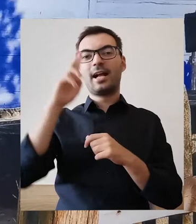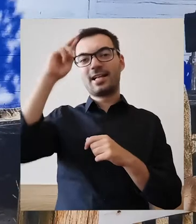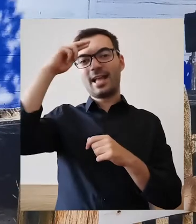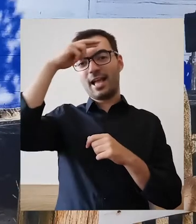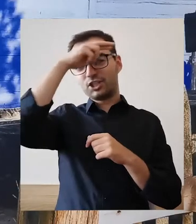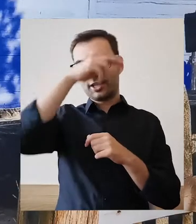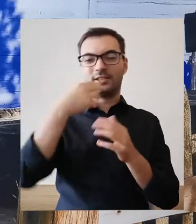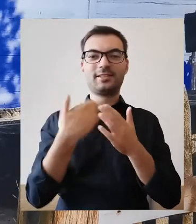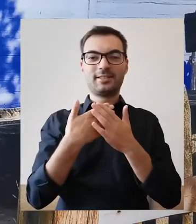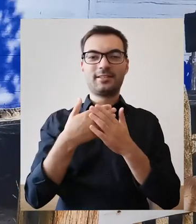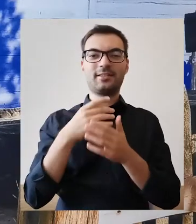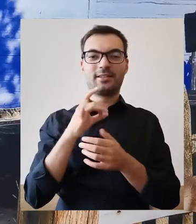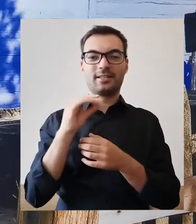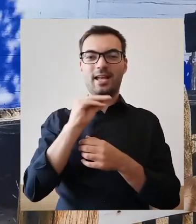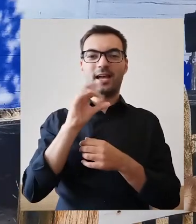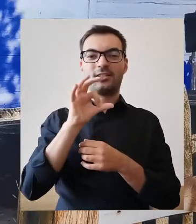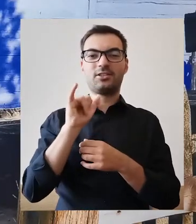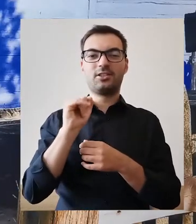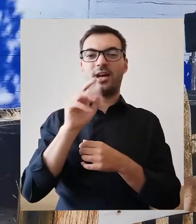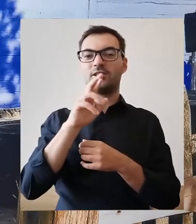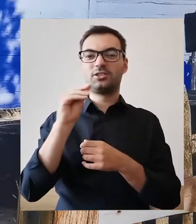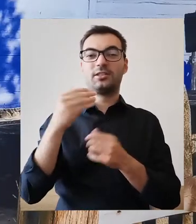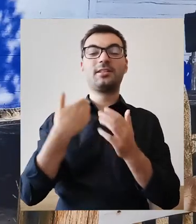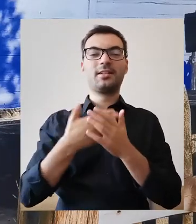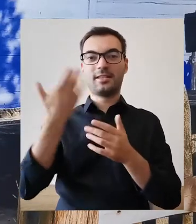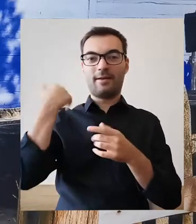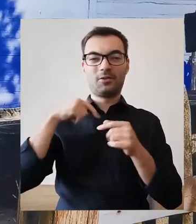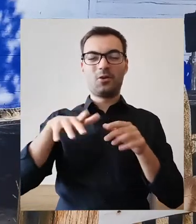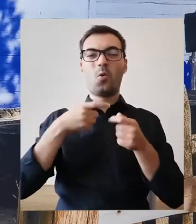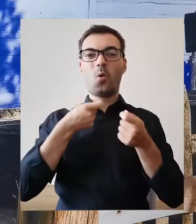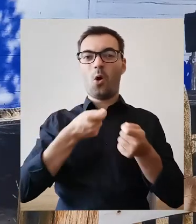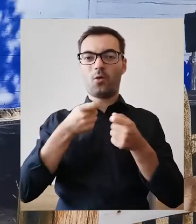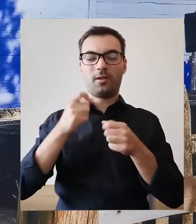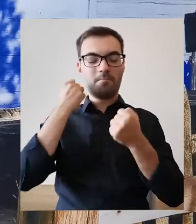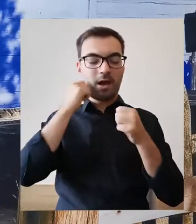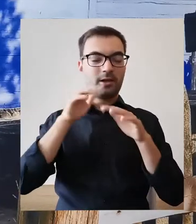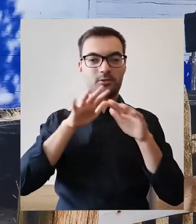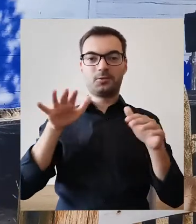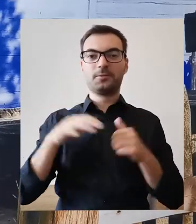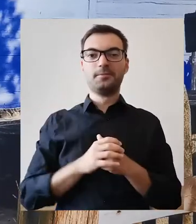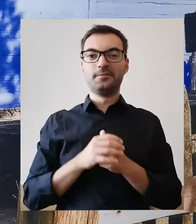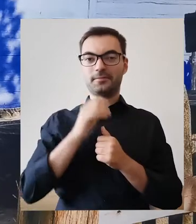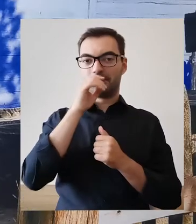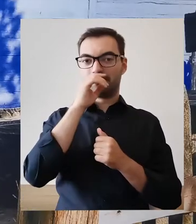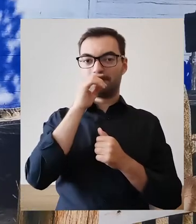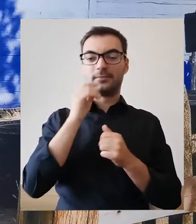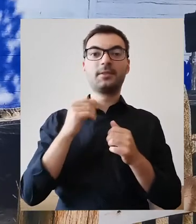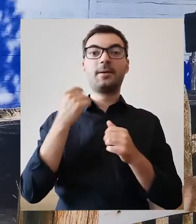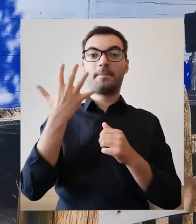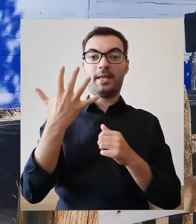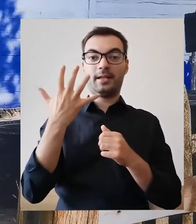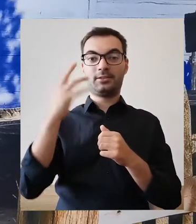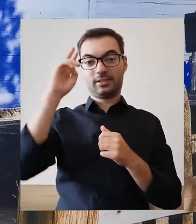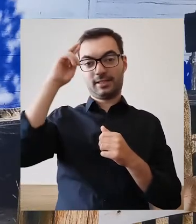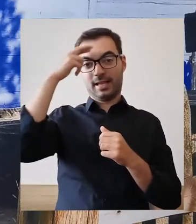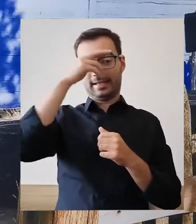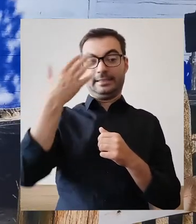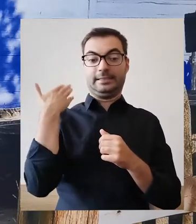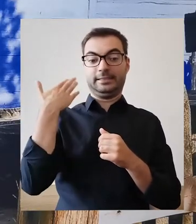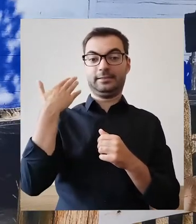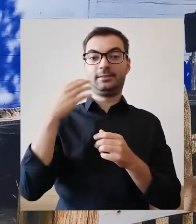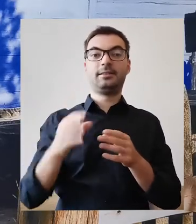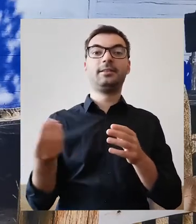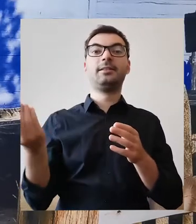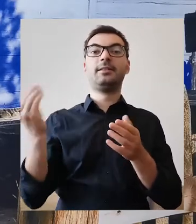ponieważ rzeczywiście tygrysi hodowane w okolicy bardzo wiele no i pięć z nich trafiło nie nawet niedawno